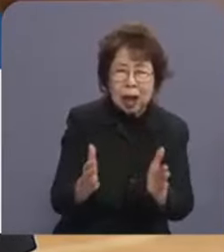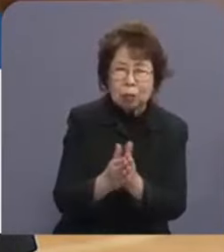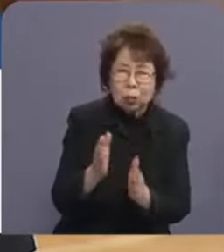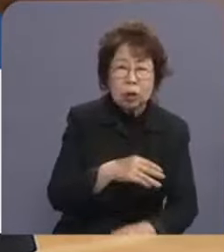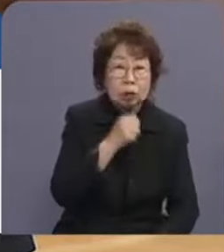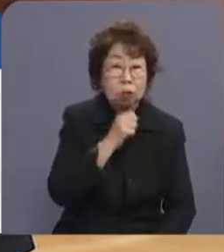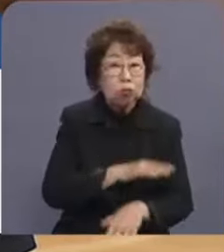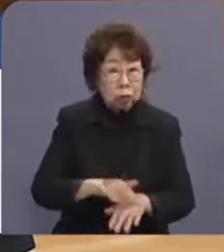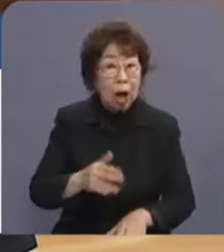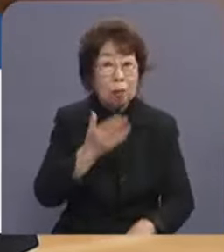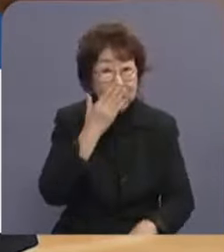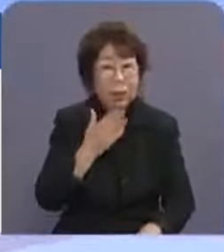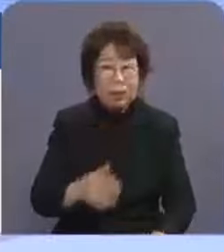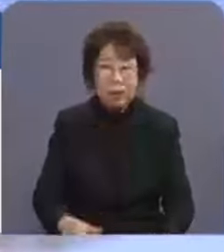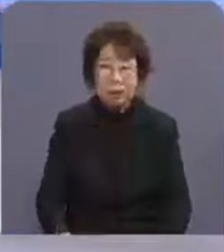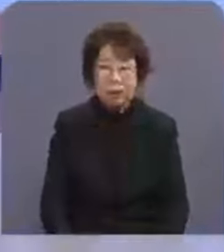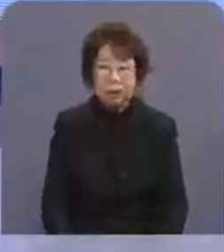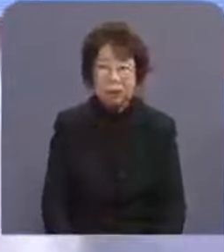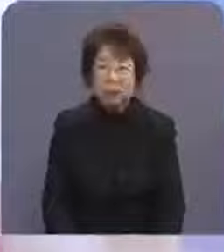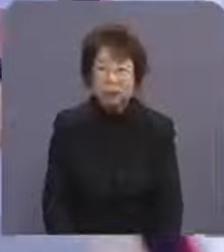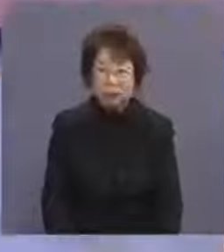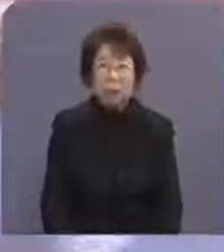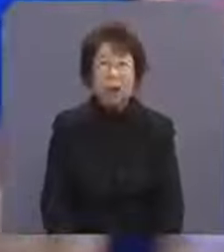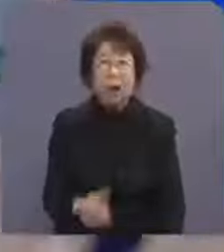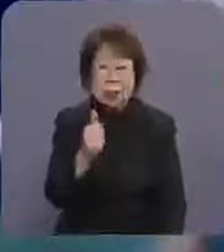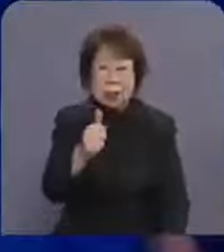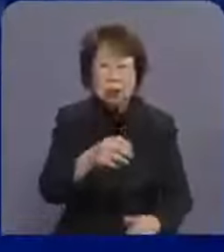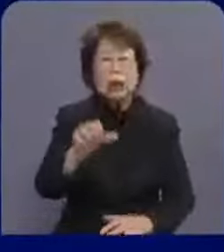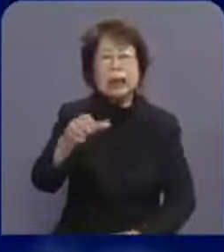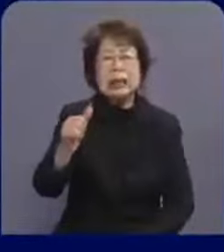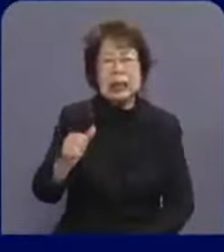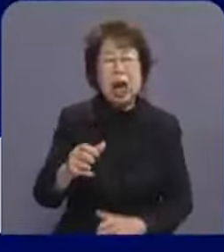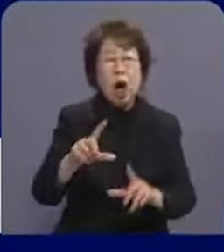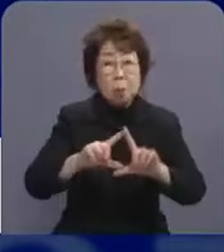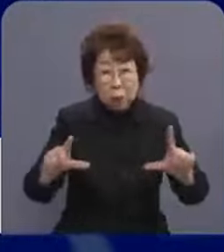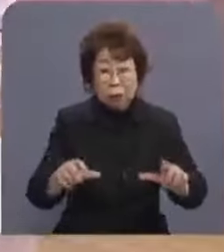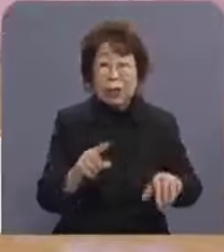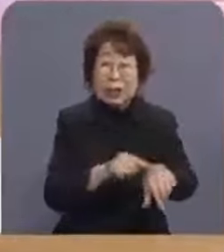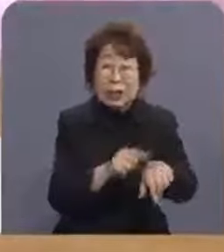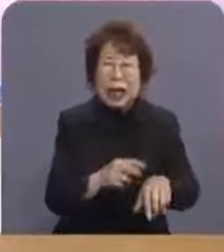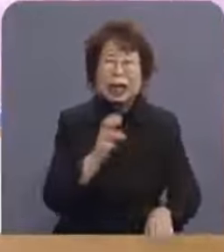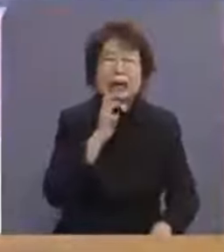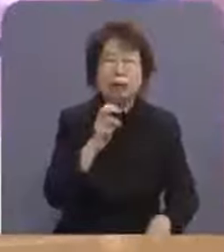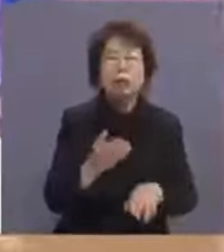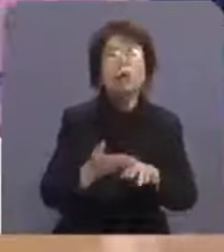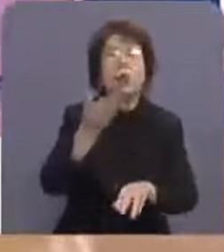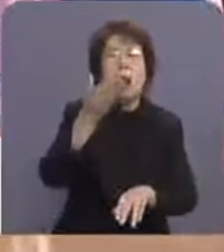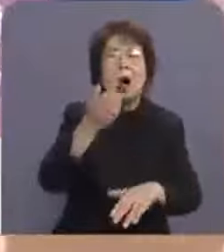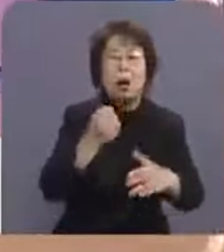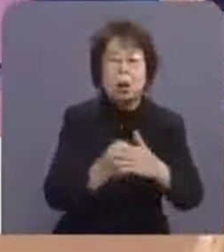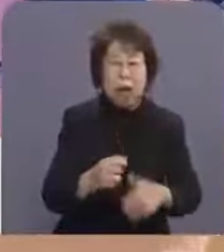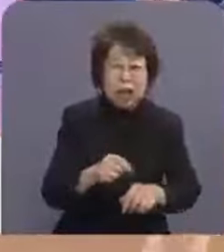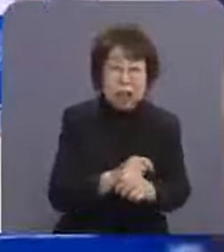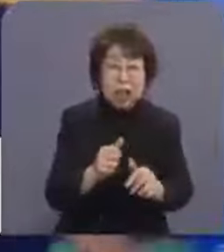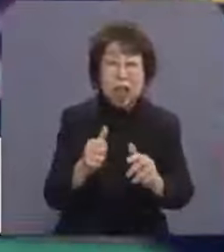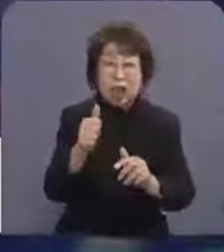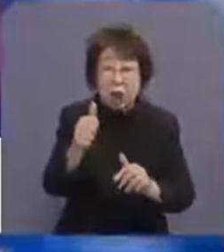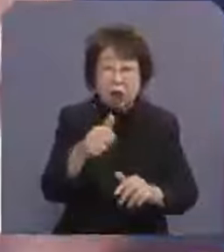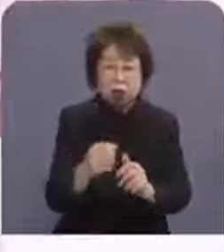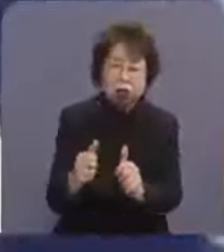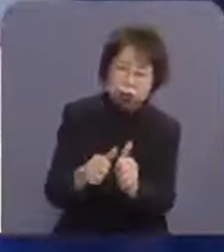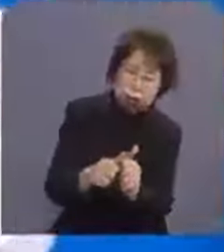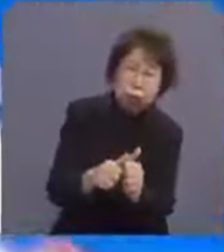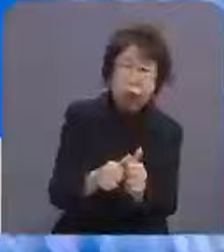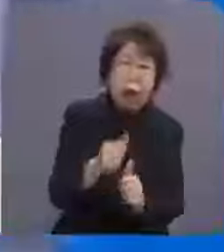좀 잘 나오고 있는 것 같아서. 다만 주전 선수 5명의 평균 출전 시간이 30분을 넘기는 등 특정 선수들의 의존도가